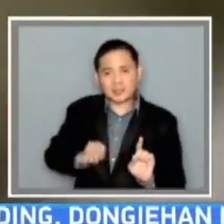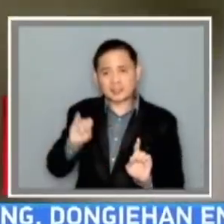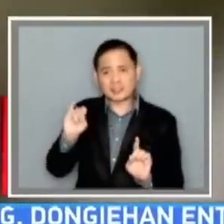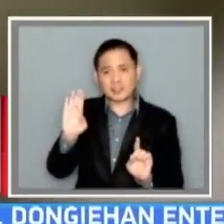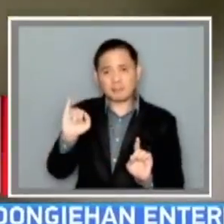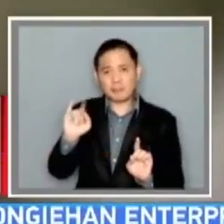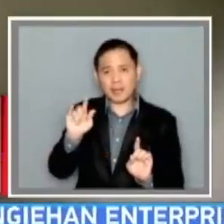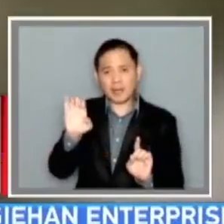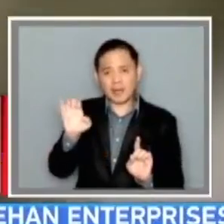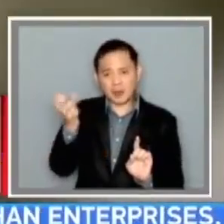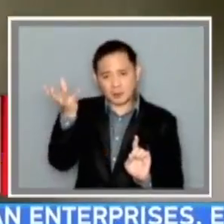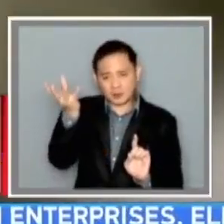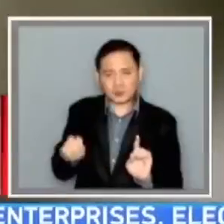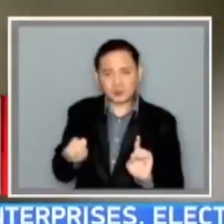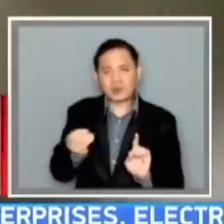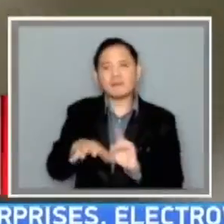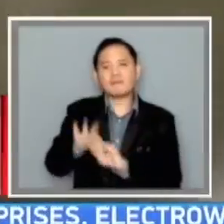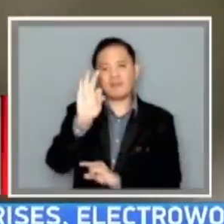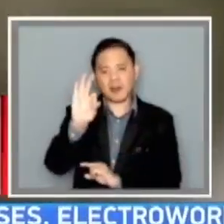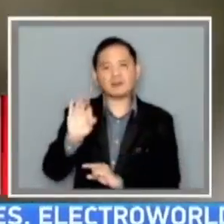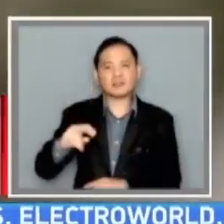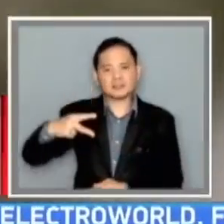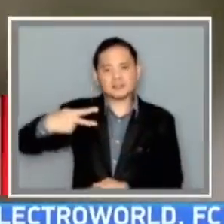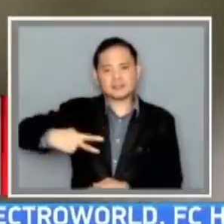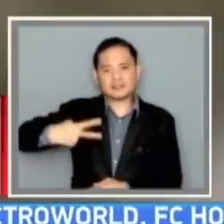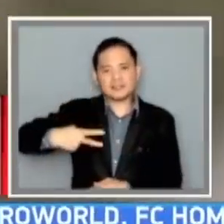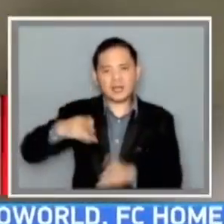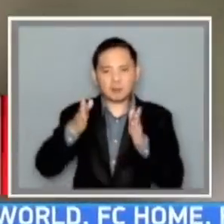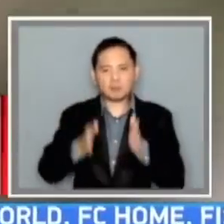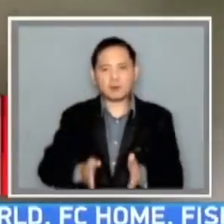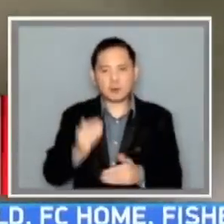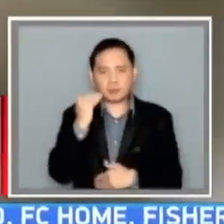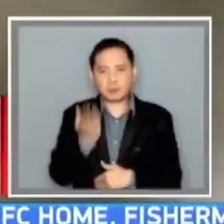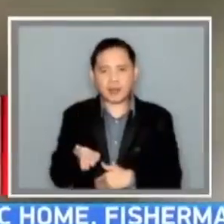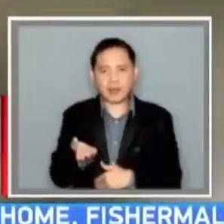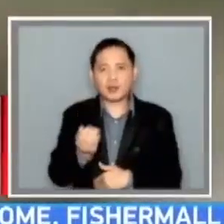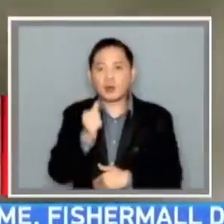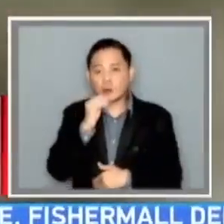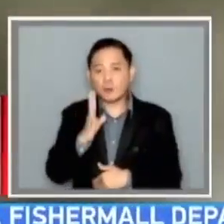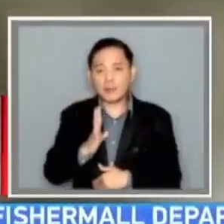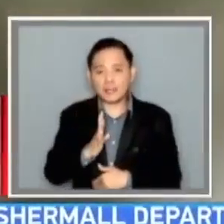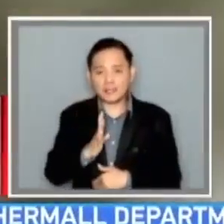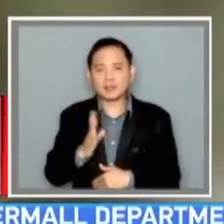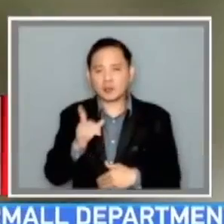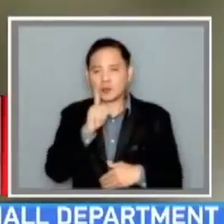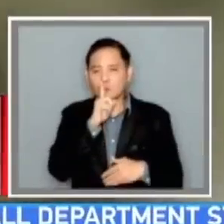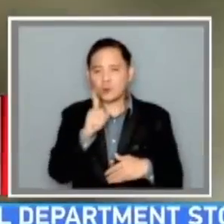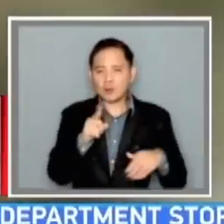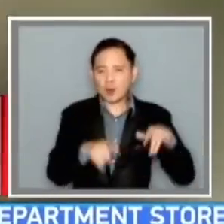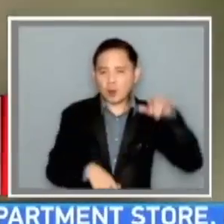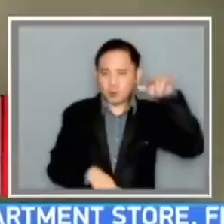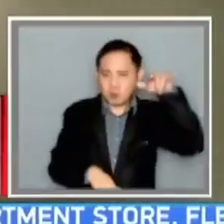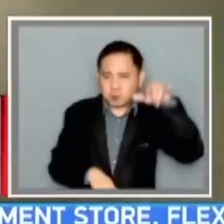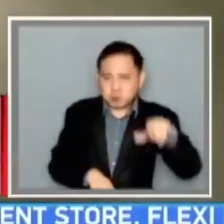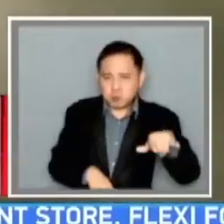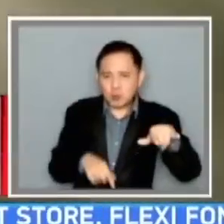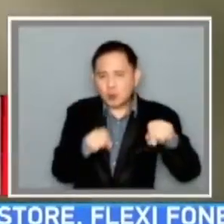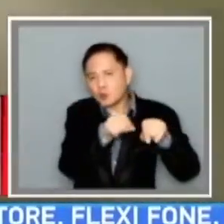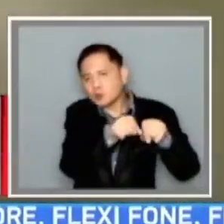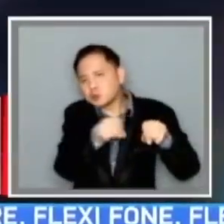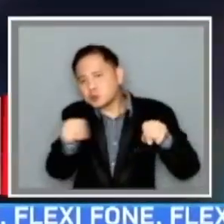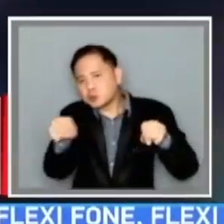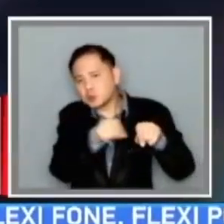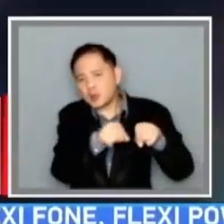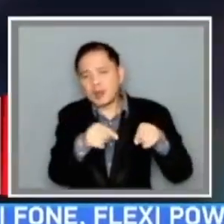babaeng pasahero 200 metro mula sa wreckage ng eroplano na naunang natagpuan sa bahagi ng Sierra